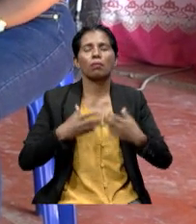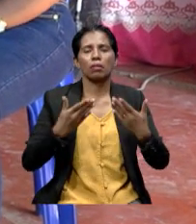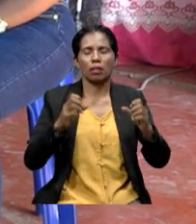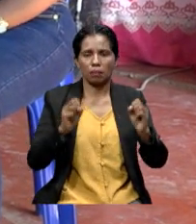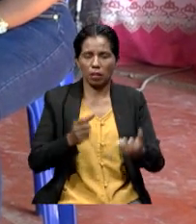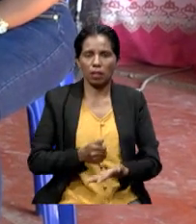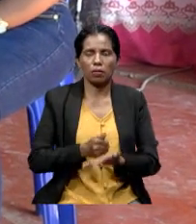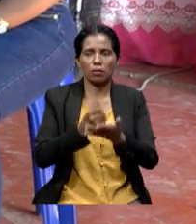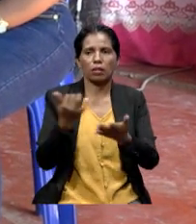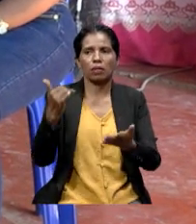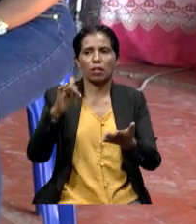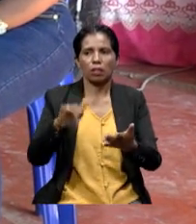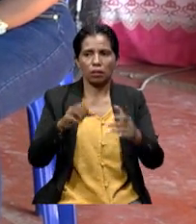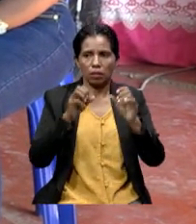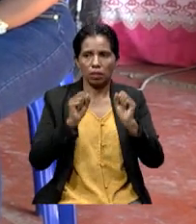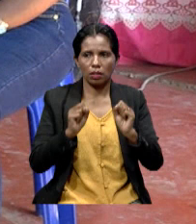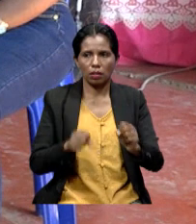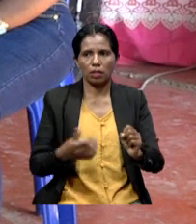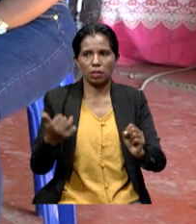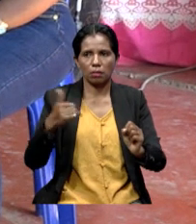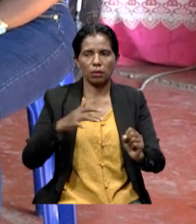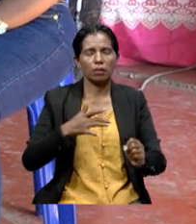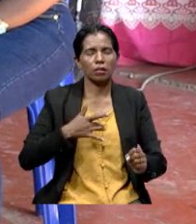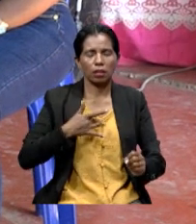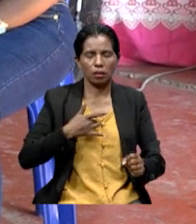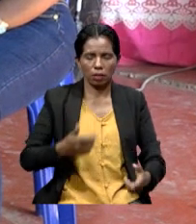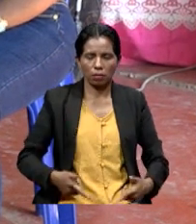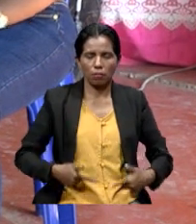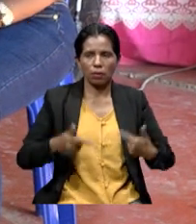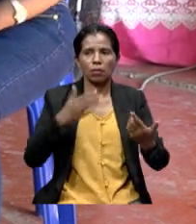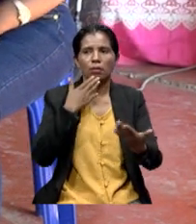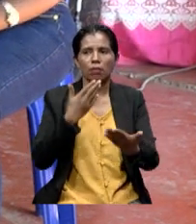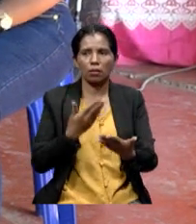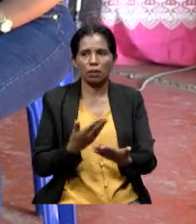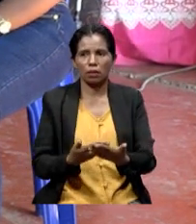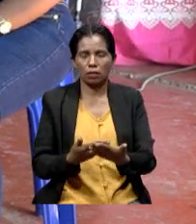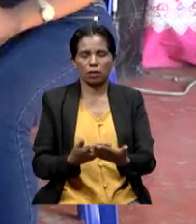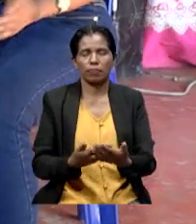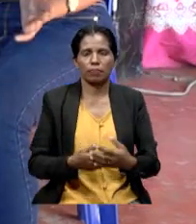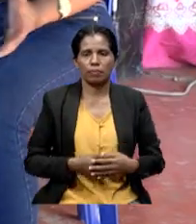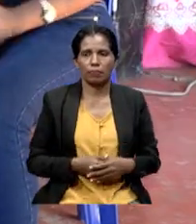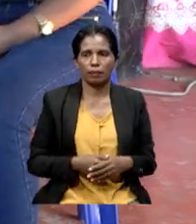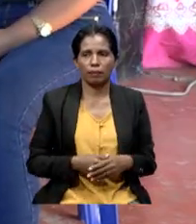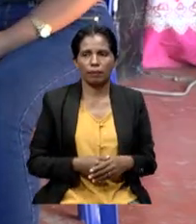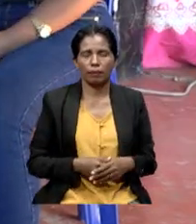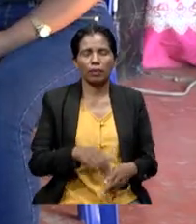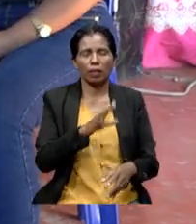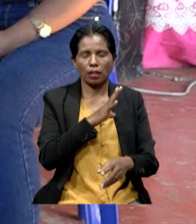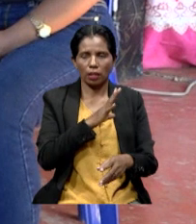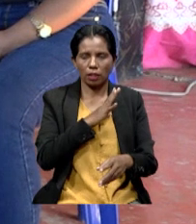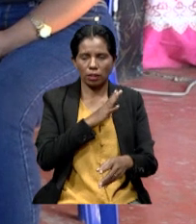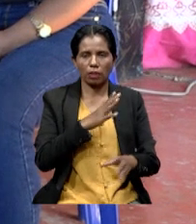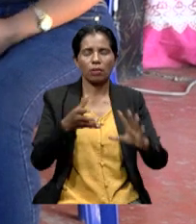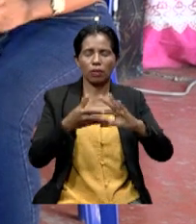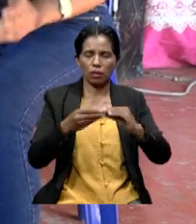tulu sira, hodinune sira mosente moris idane be mak digno no saudável. Hen katak, O